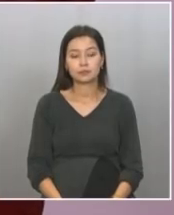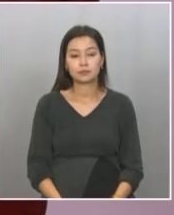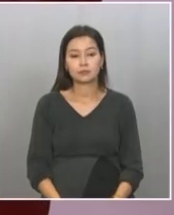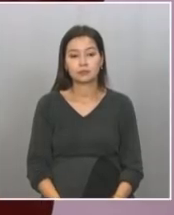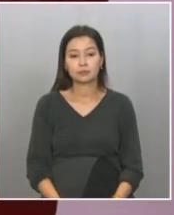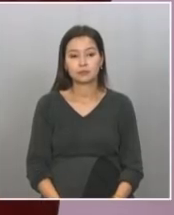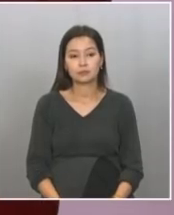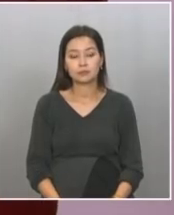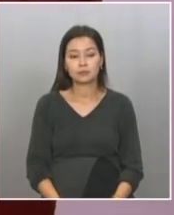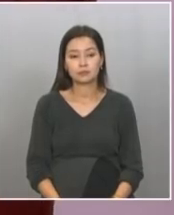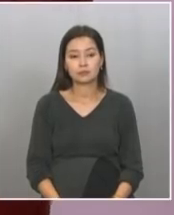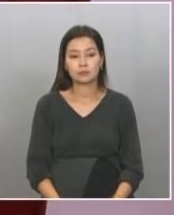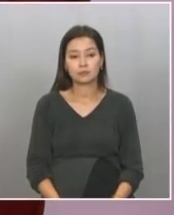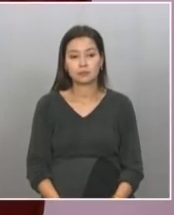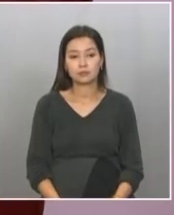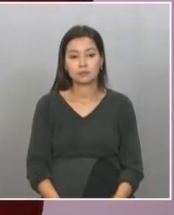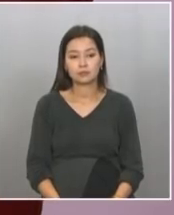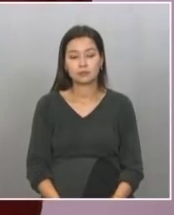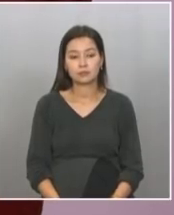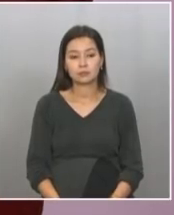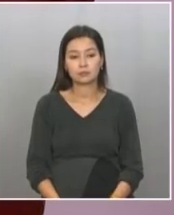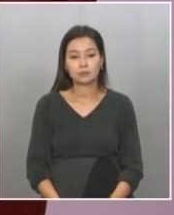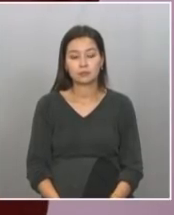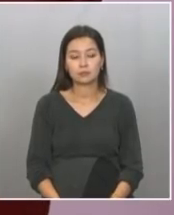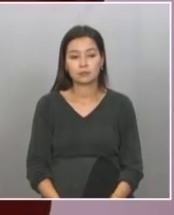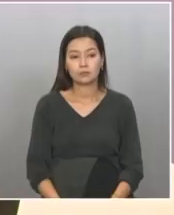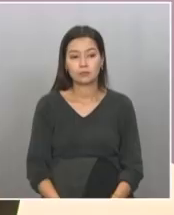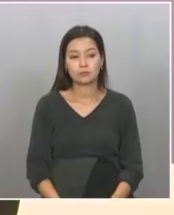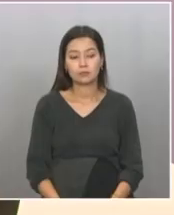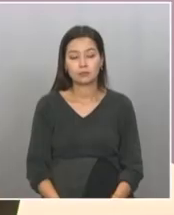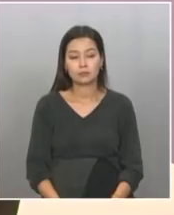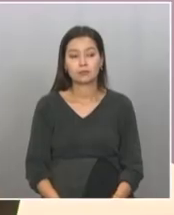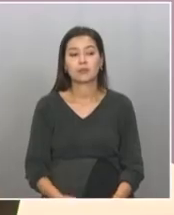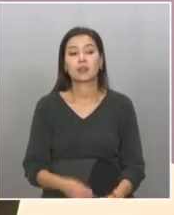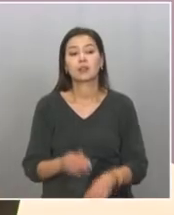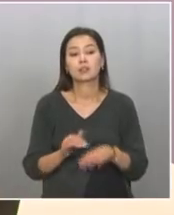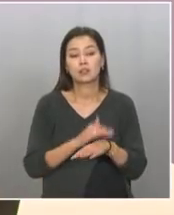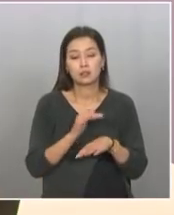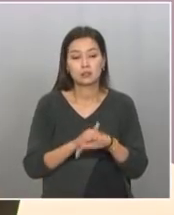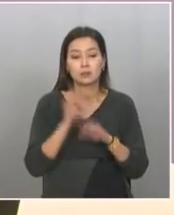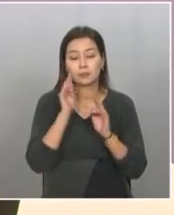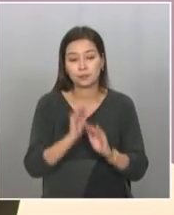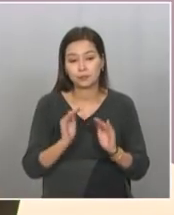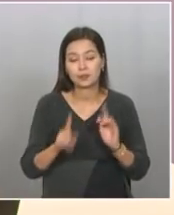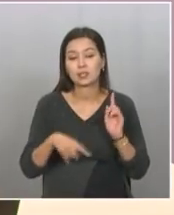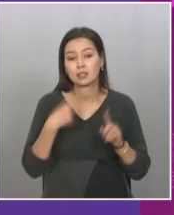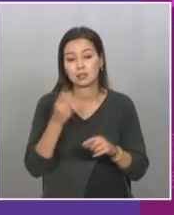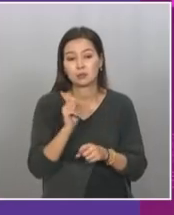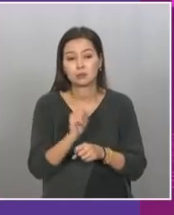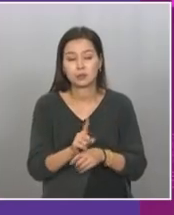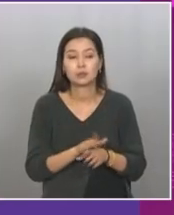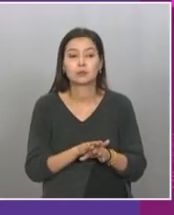азайтқанда өрнектің мәні 372-ге тең болады. Жақсы балалар, келесі тапсырманы